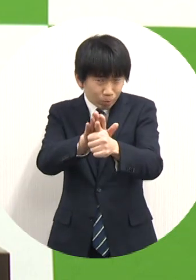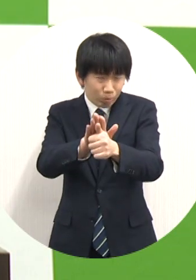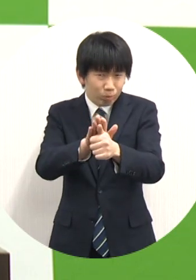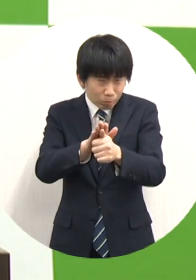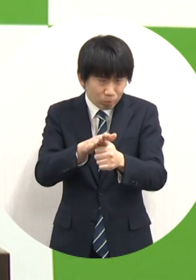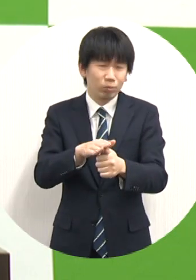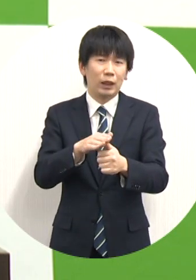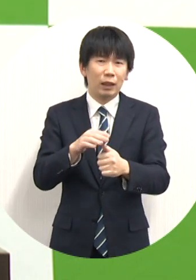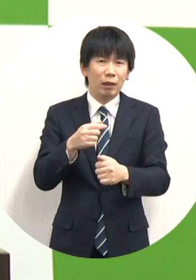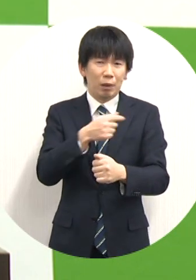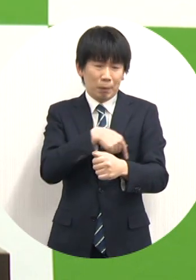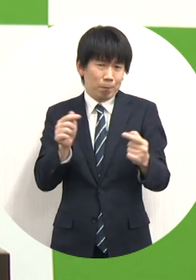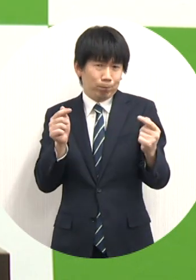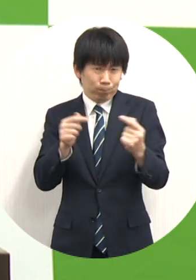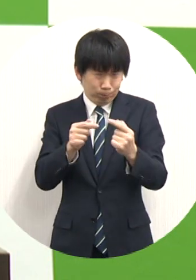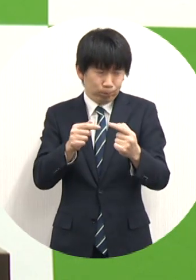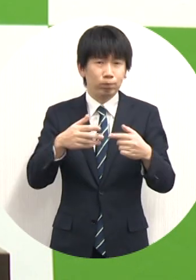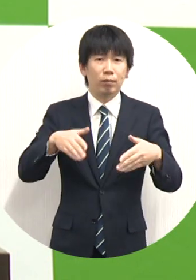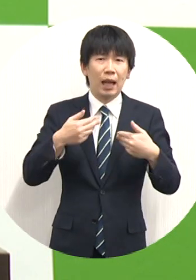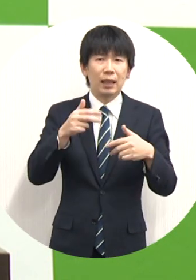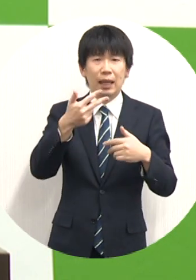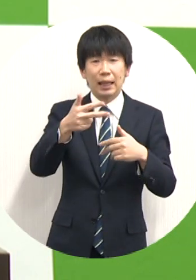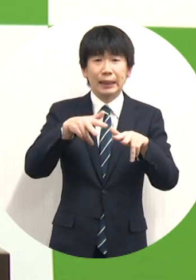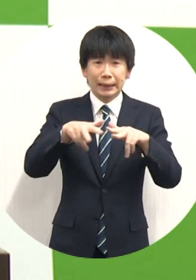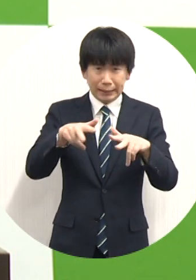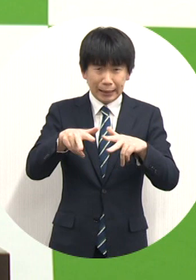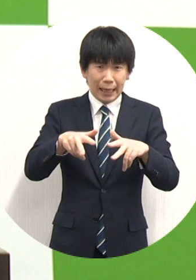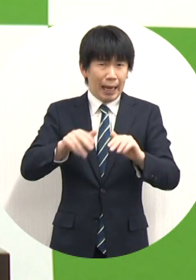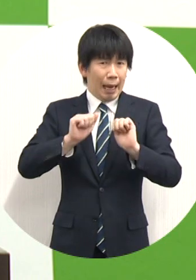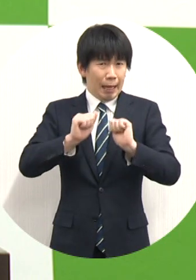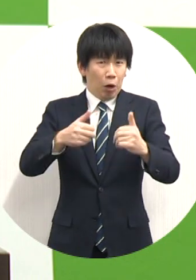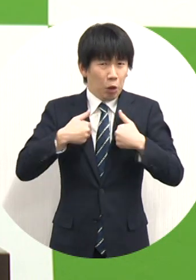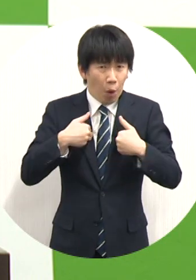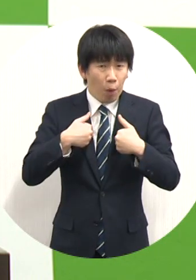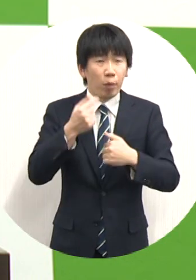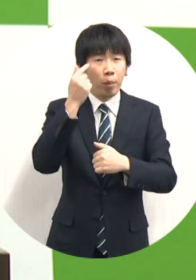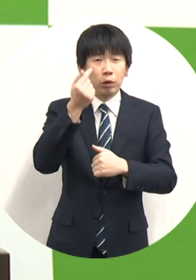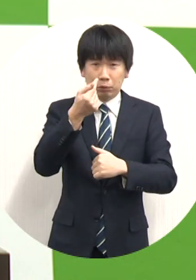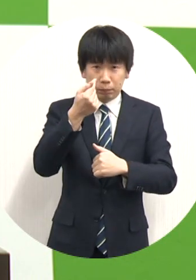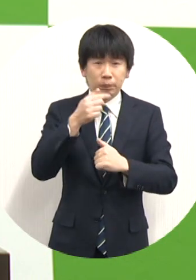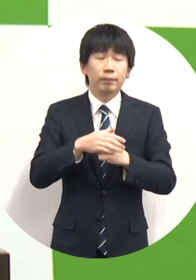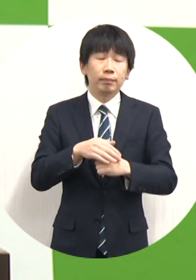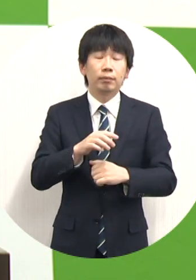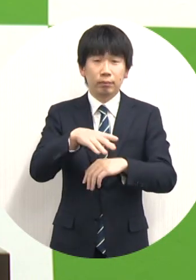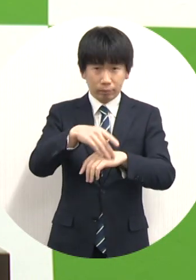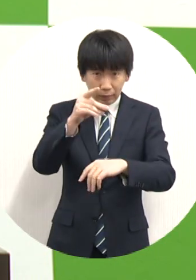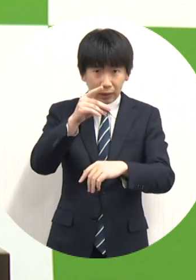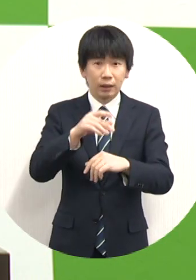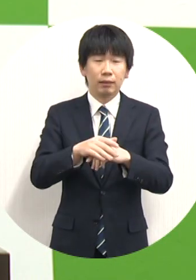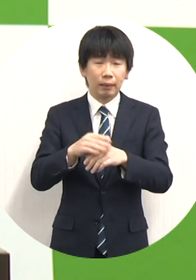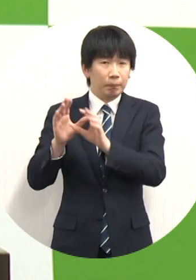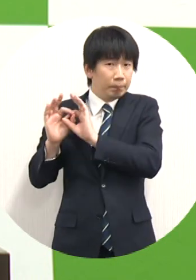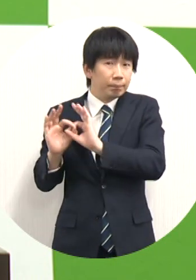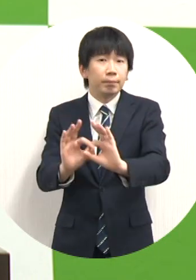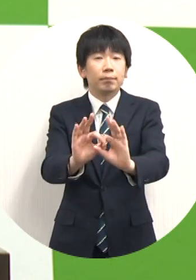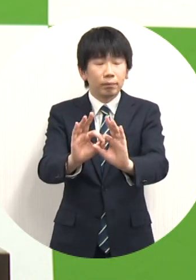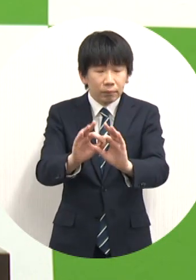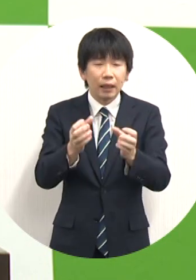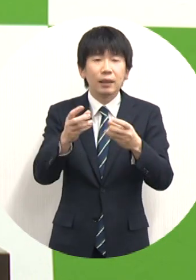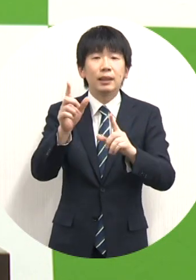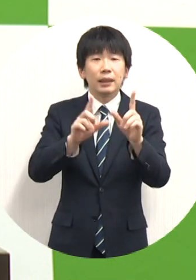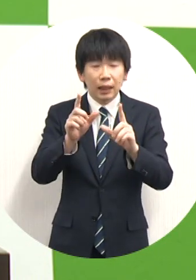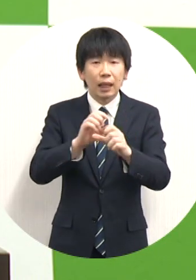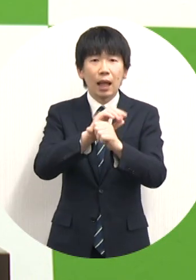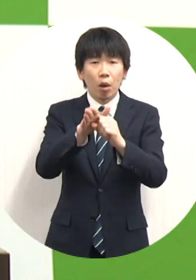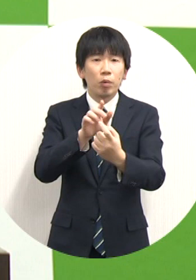あったか姿勢の真価を発揮するときだと考えていますまずは引き続き新型コロナ対策に